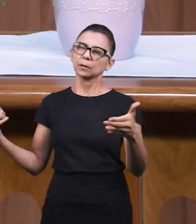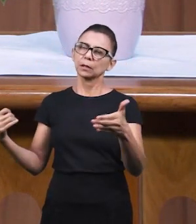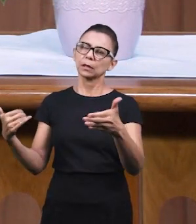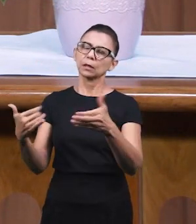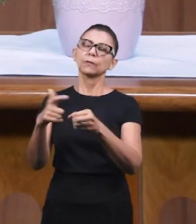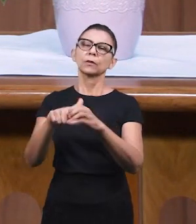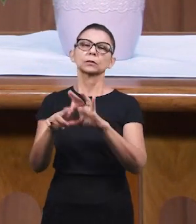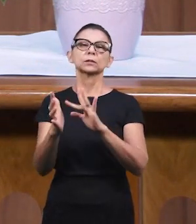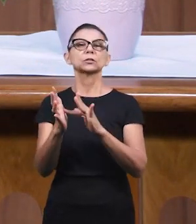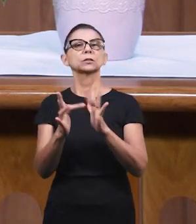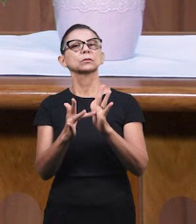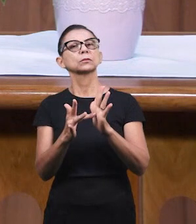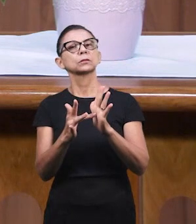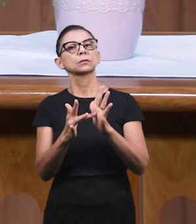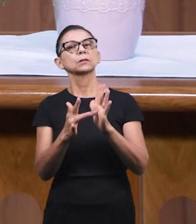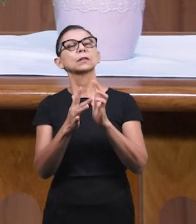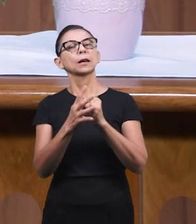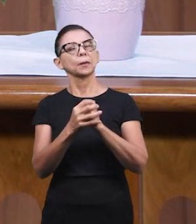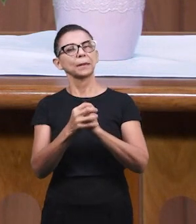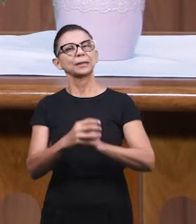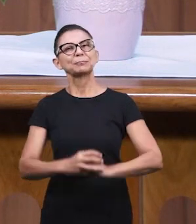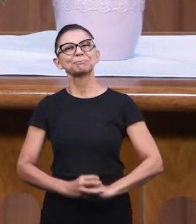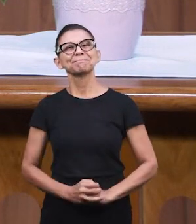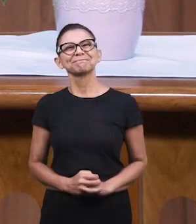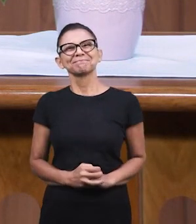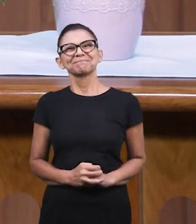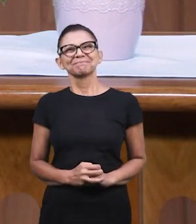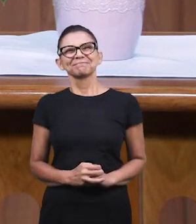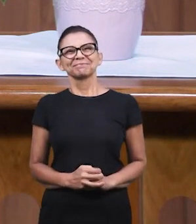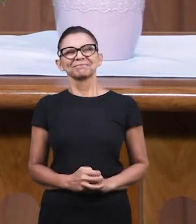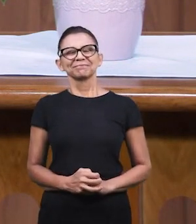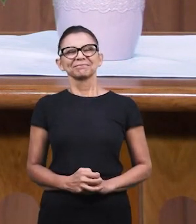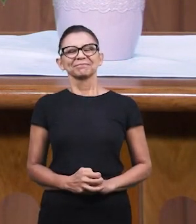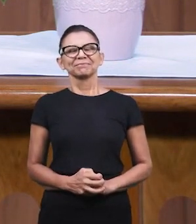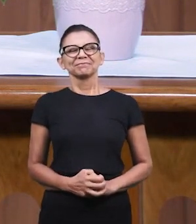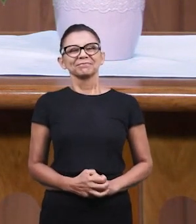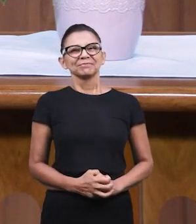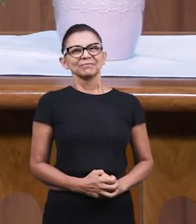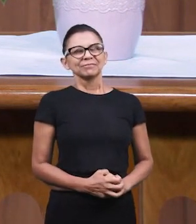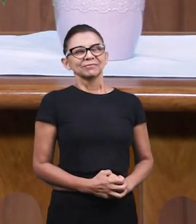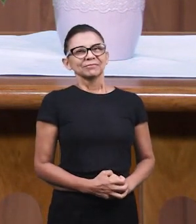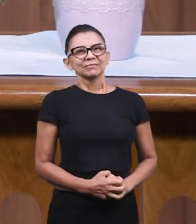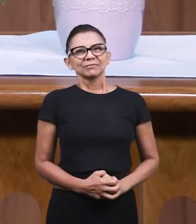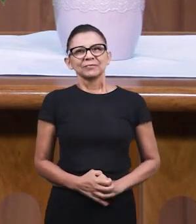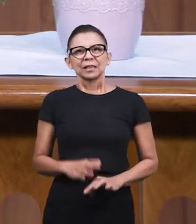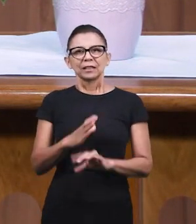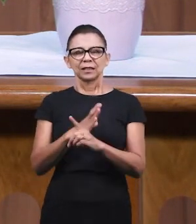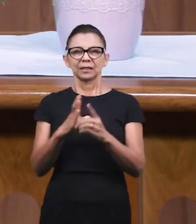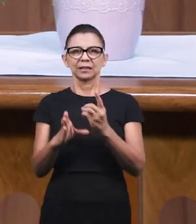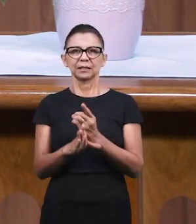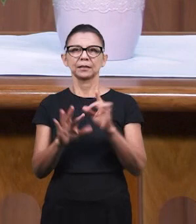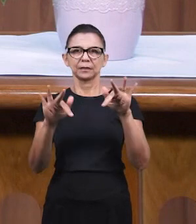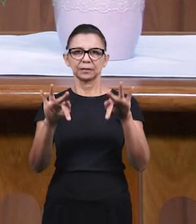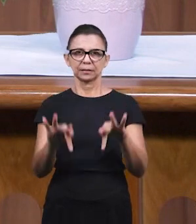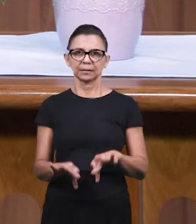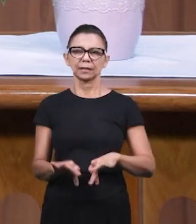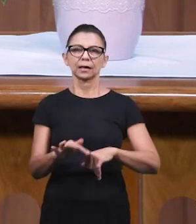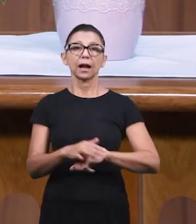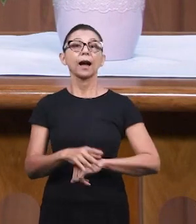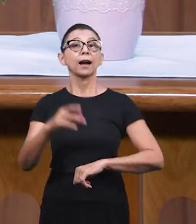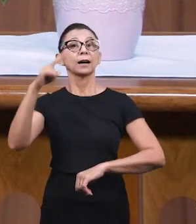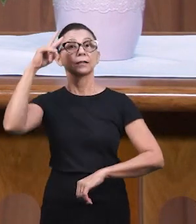вами отныне и до славного пришествия Господа Иисуса Христа. Аминь. Возлюбленные, наше